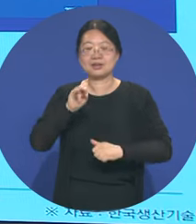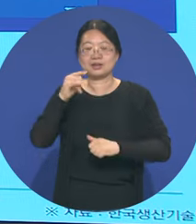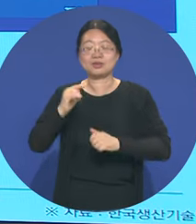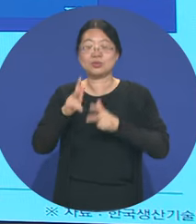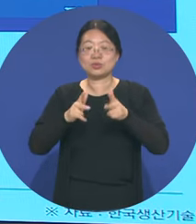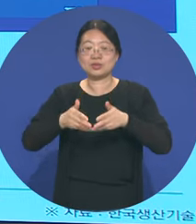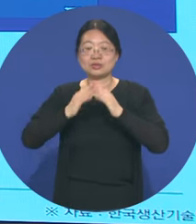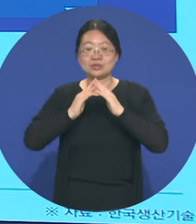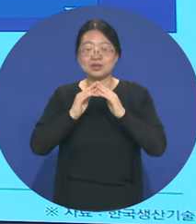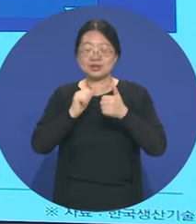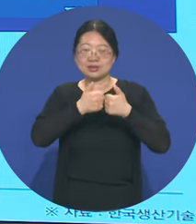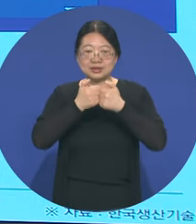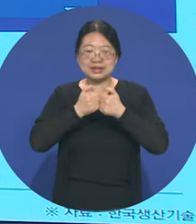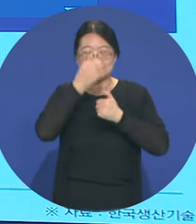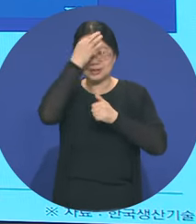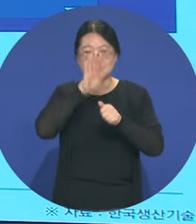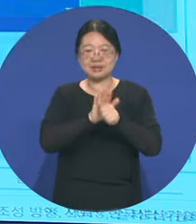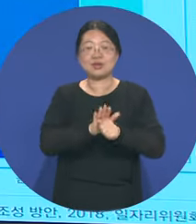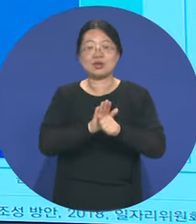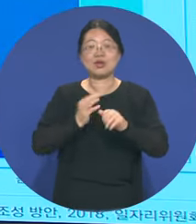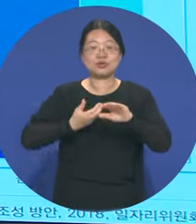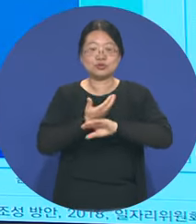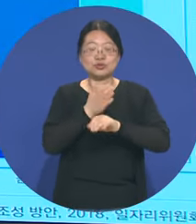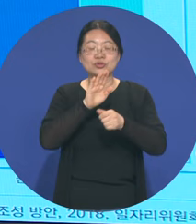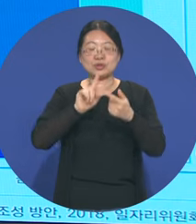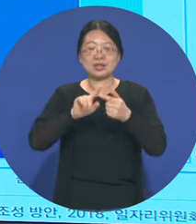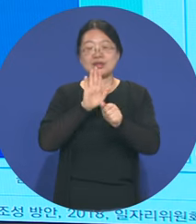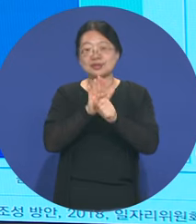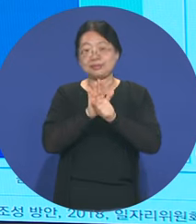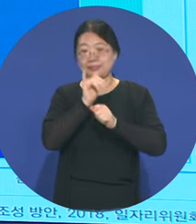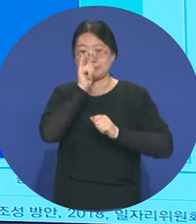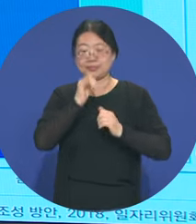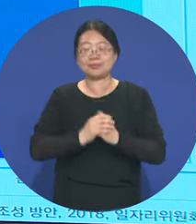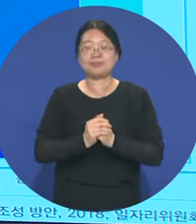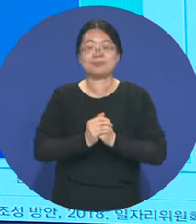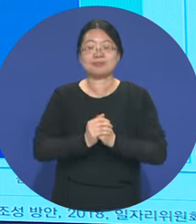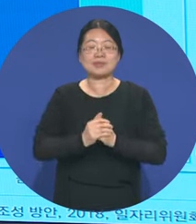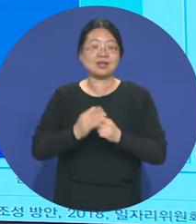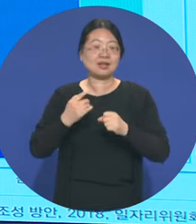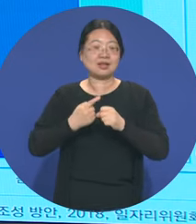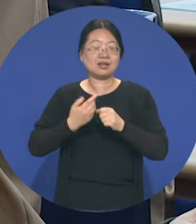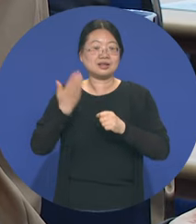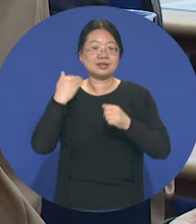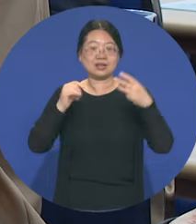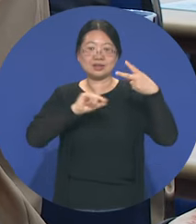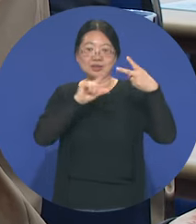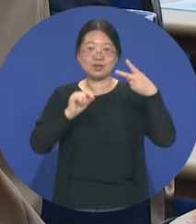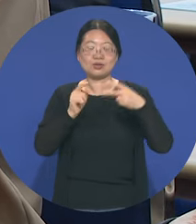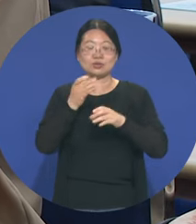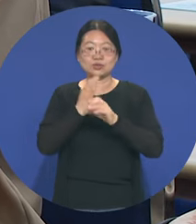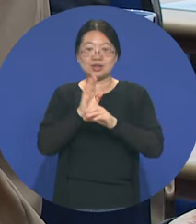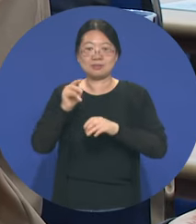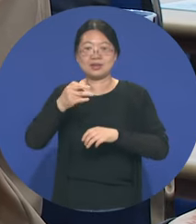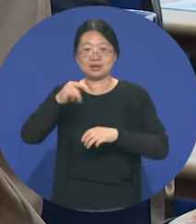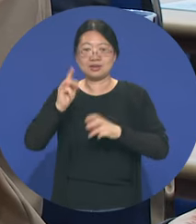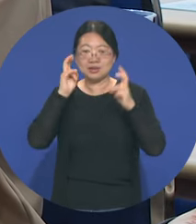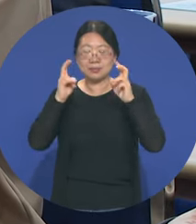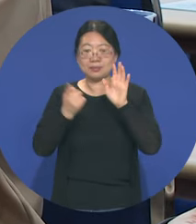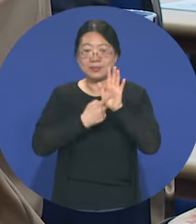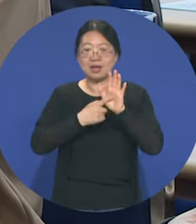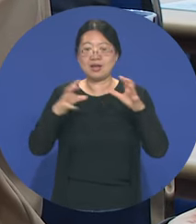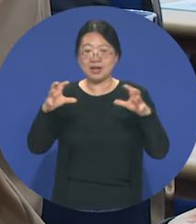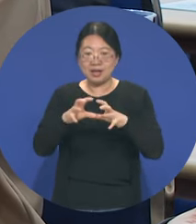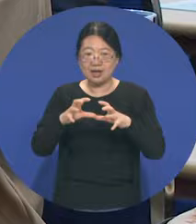구축, 컨설팅과 기술 지원, 수출 등을 지원하는 겁니다. 이는 지난 2월 중소벤처기업부 공모로 확보된